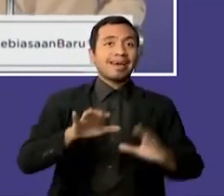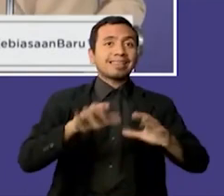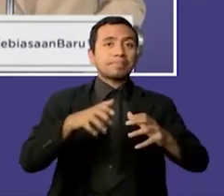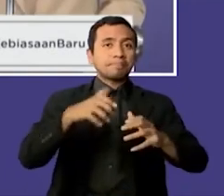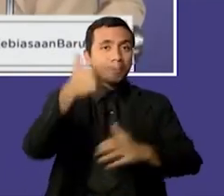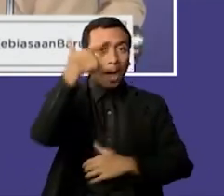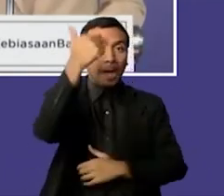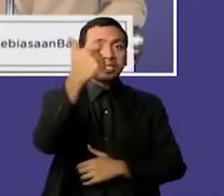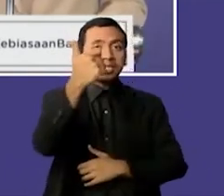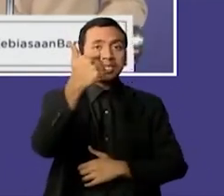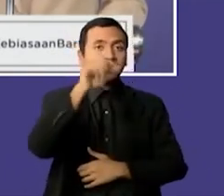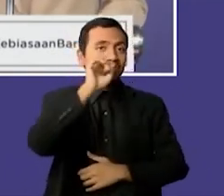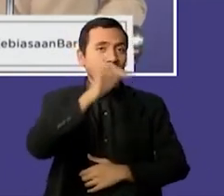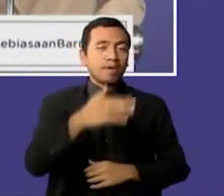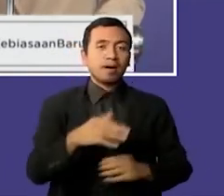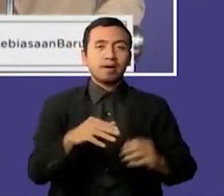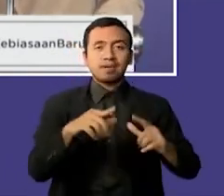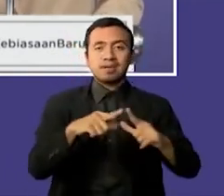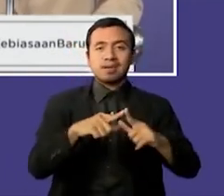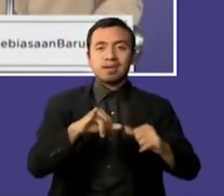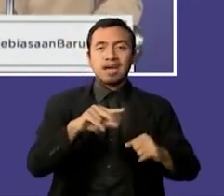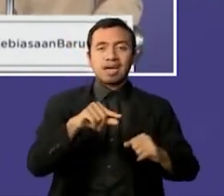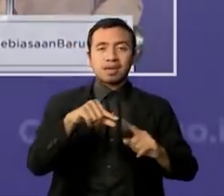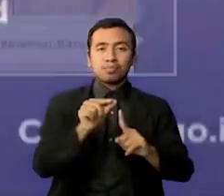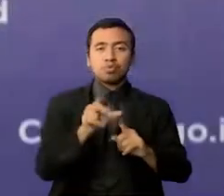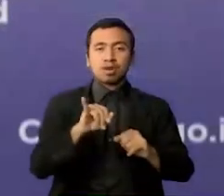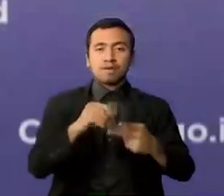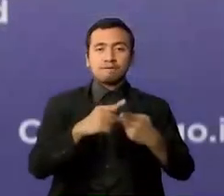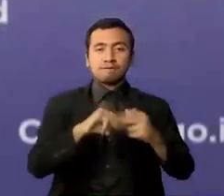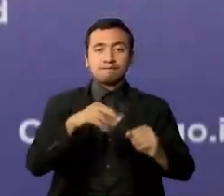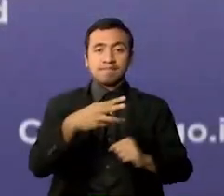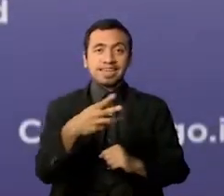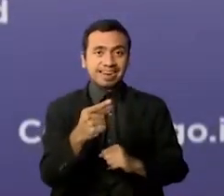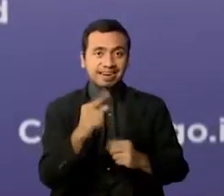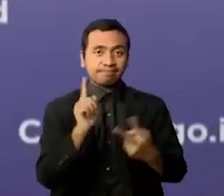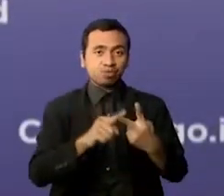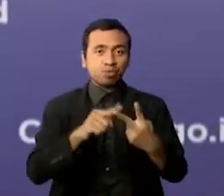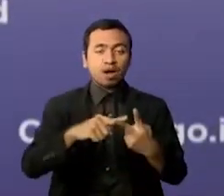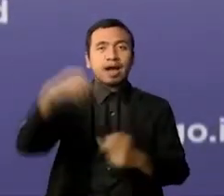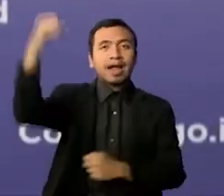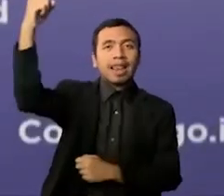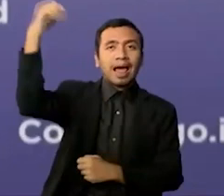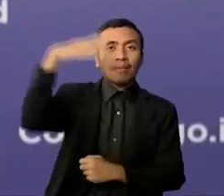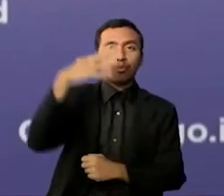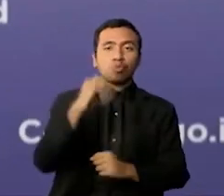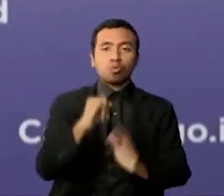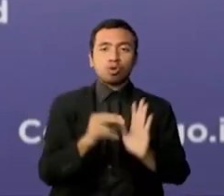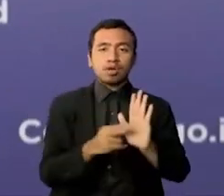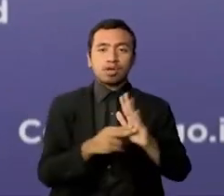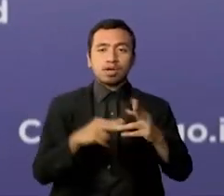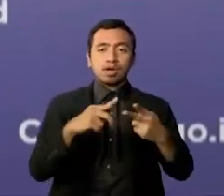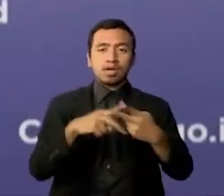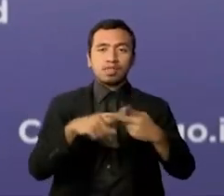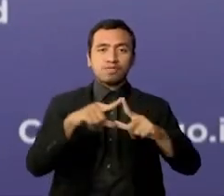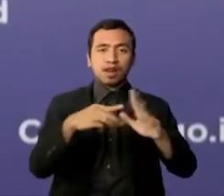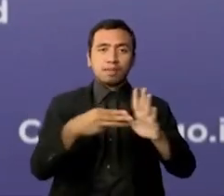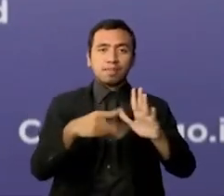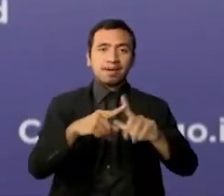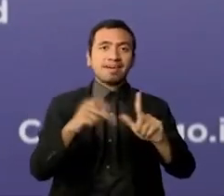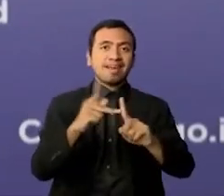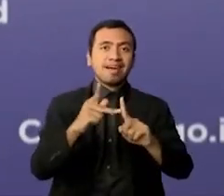penggunaan er purifier dan atau lampu dengan sinar ultraviolet C Itu juga akan membantu mengurangi resiko